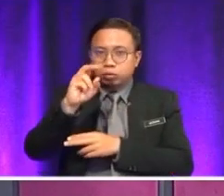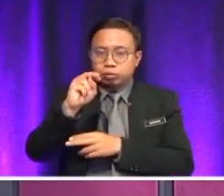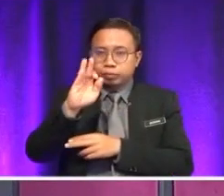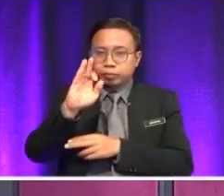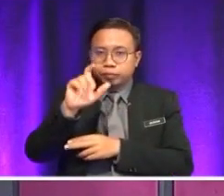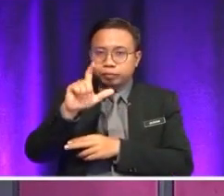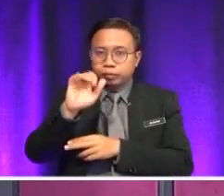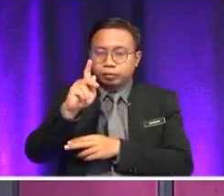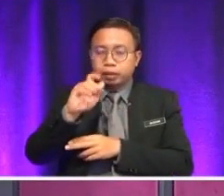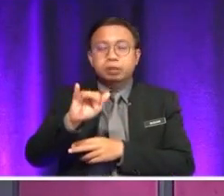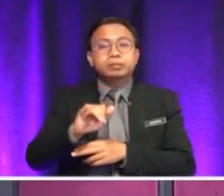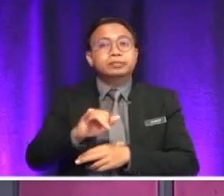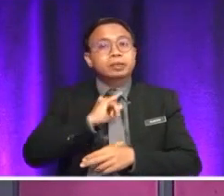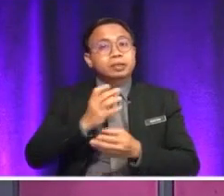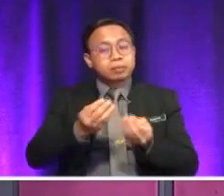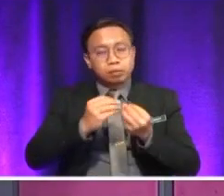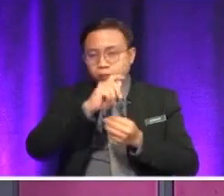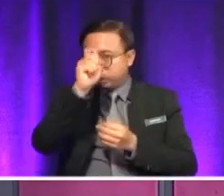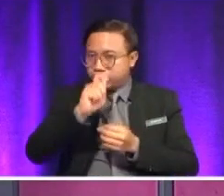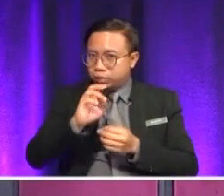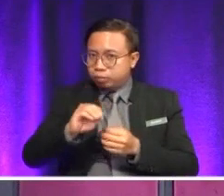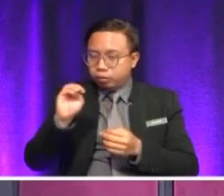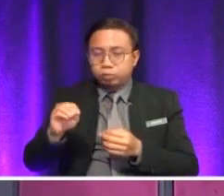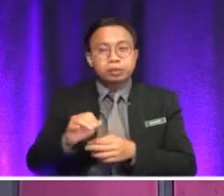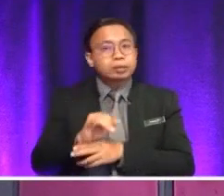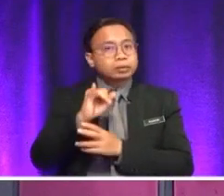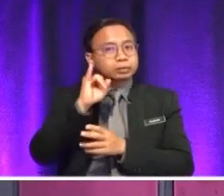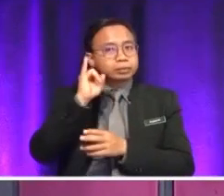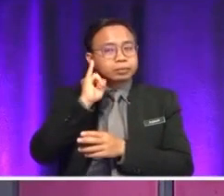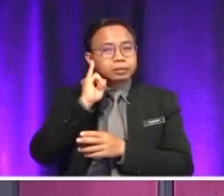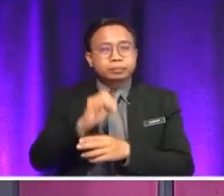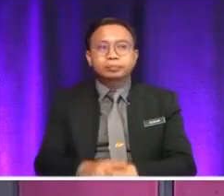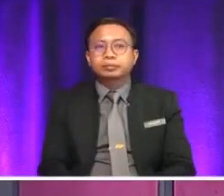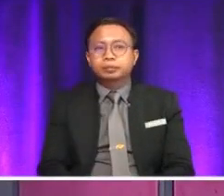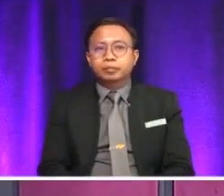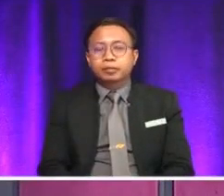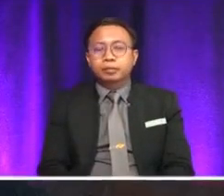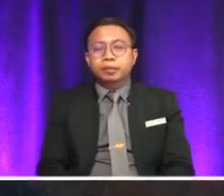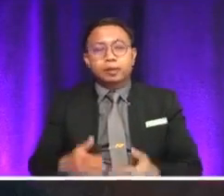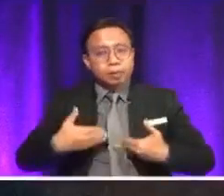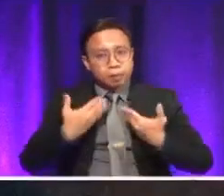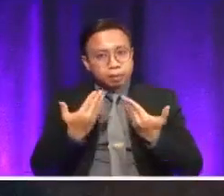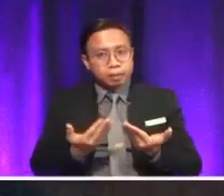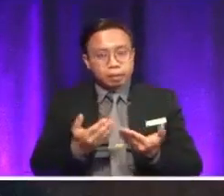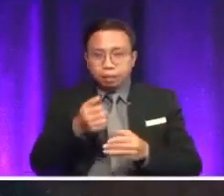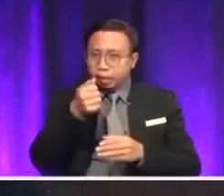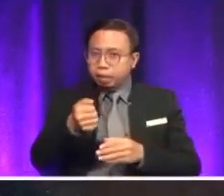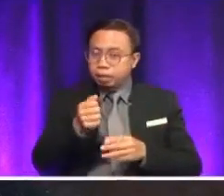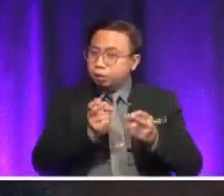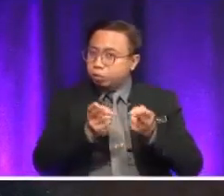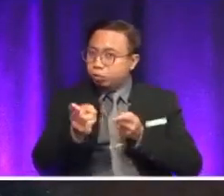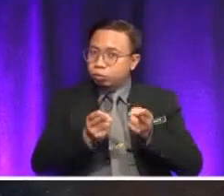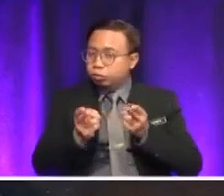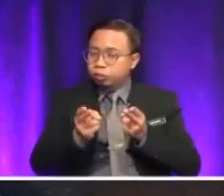Saya nak tanya murid saya, Iman. Okey. Okey. Bagaimana anda